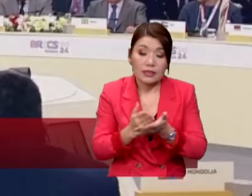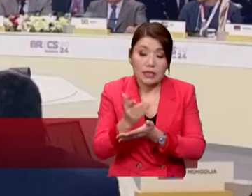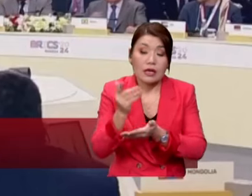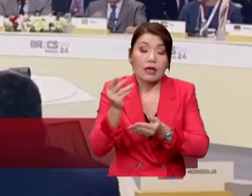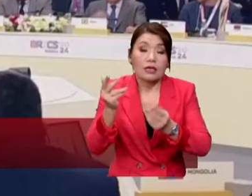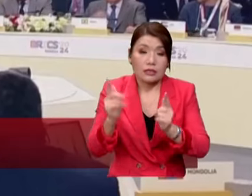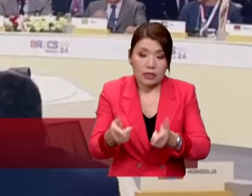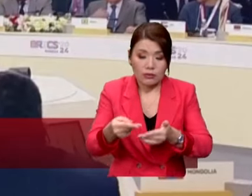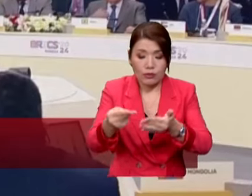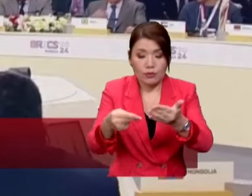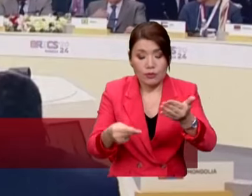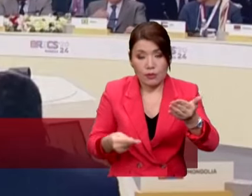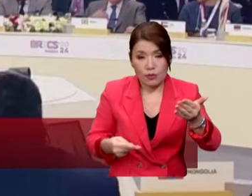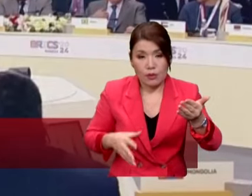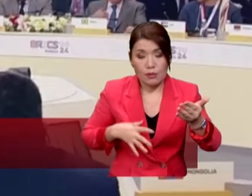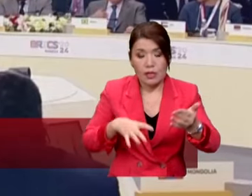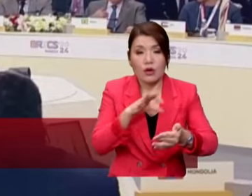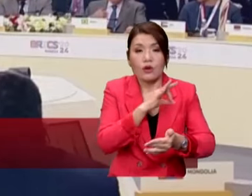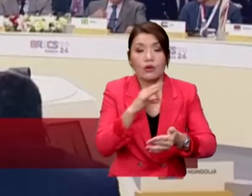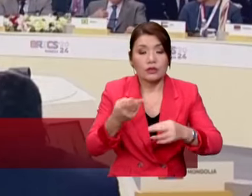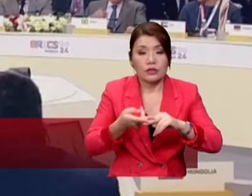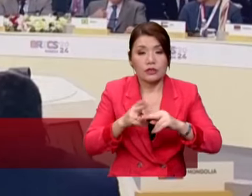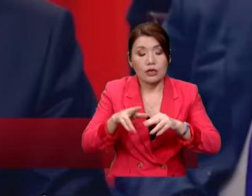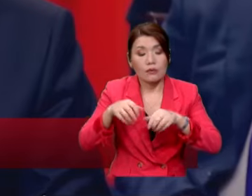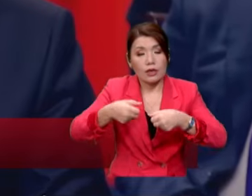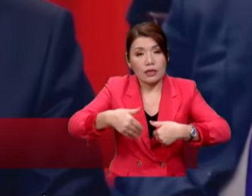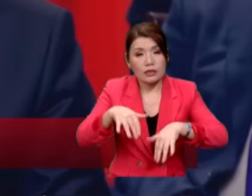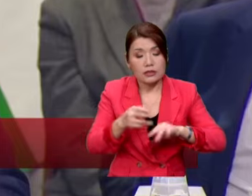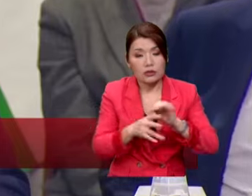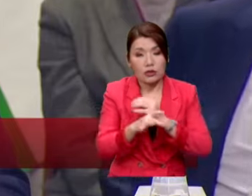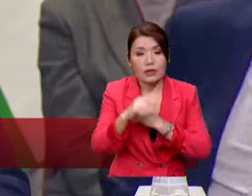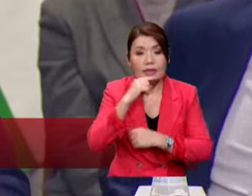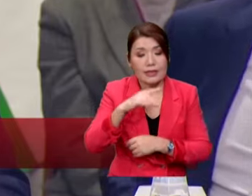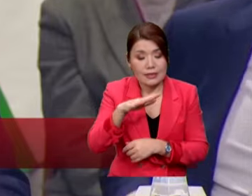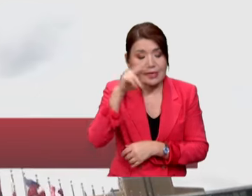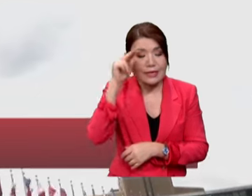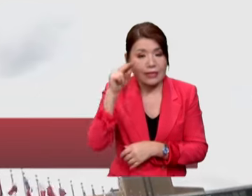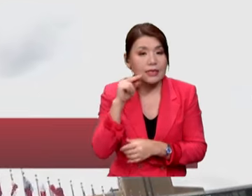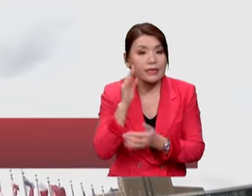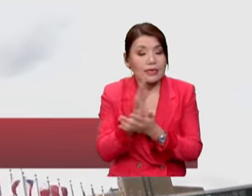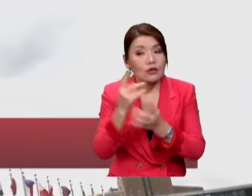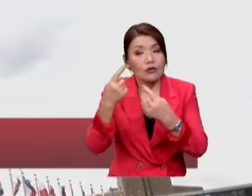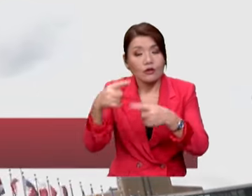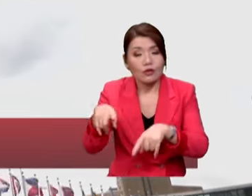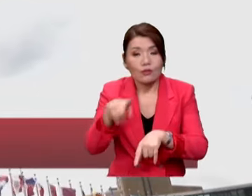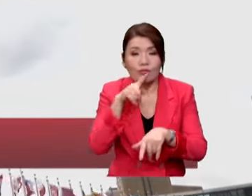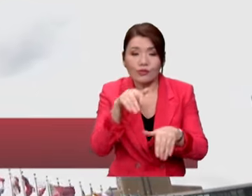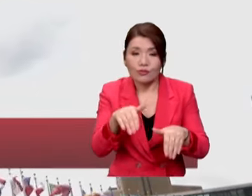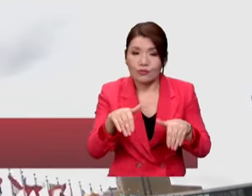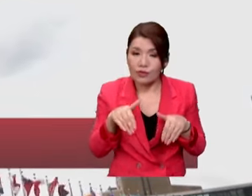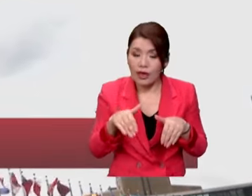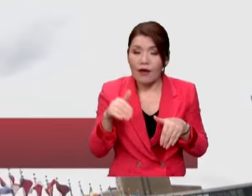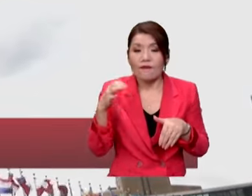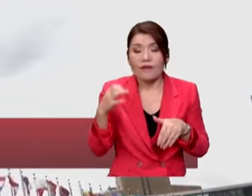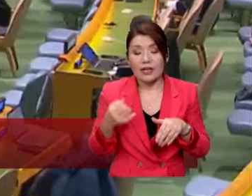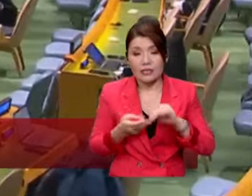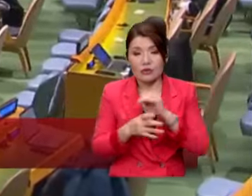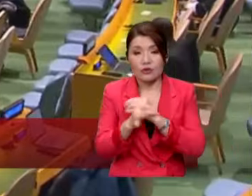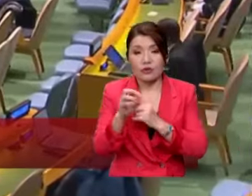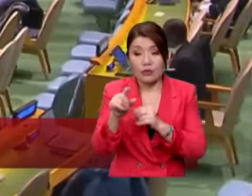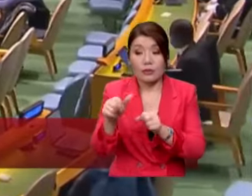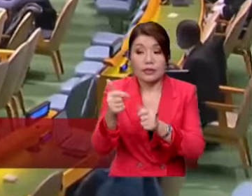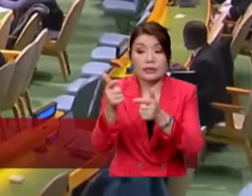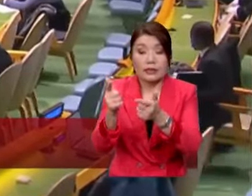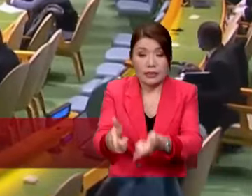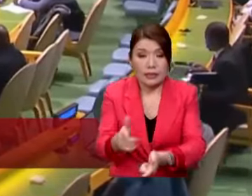қол қойғандар аз емес. Қатарда Біріккен Ұлттар ұйымы қауіпсіздік кеңесіндегі Ресей мен Қытай бар. Басқалары әзірге үнсіз. Франция немесе Ұлыбритания бастаманы